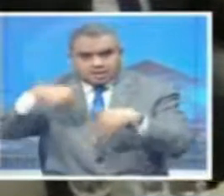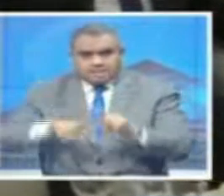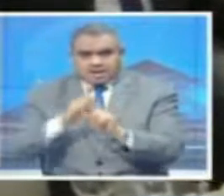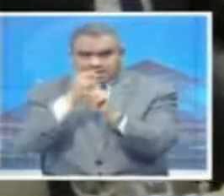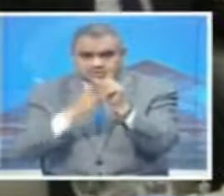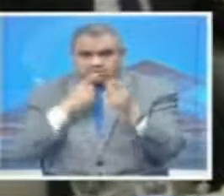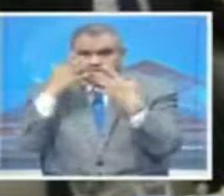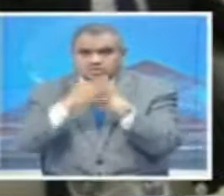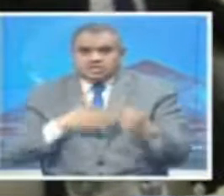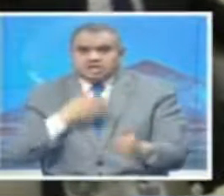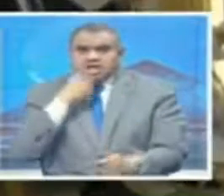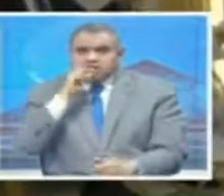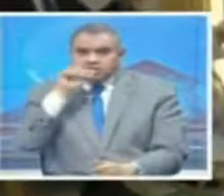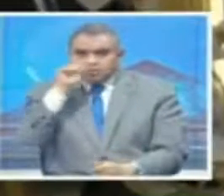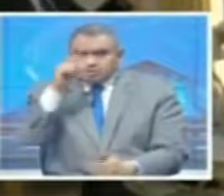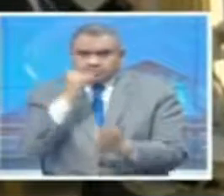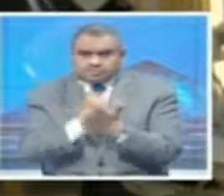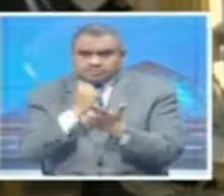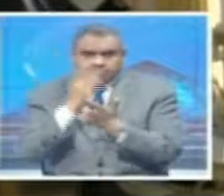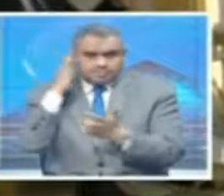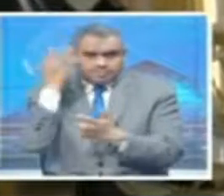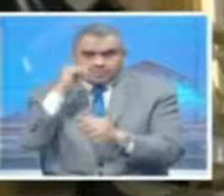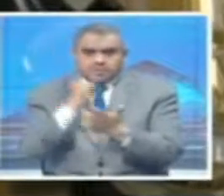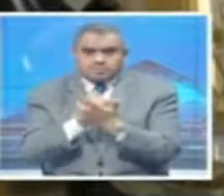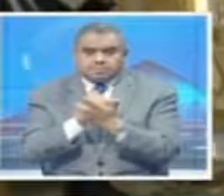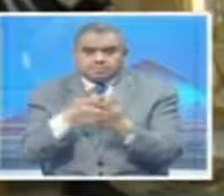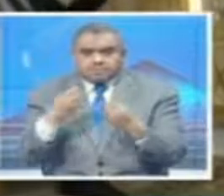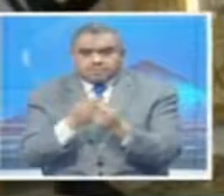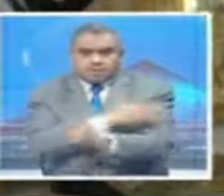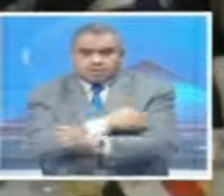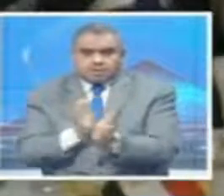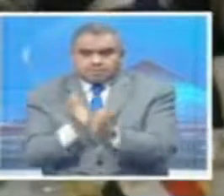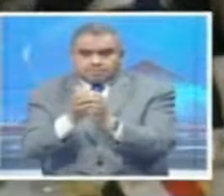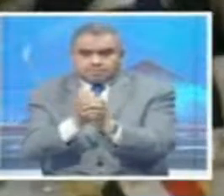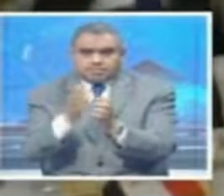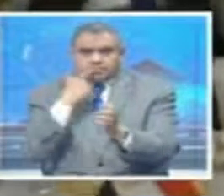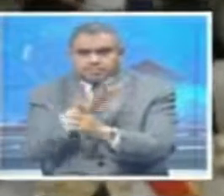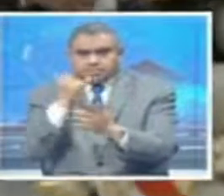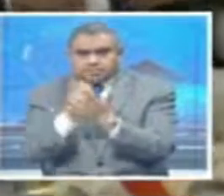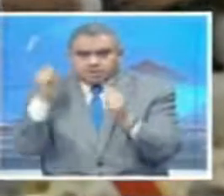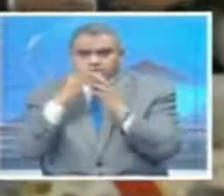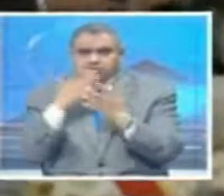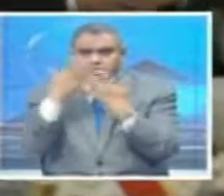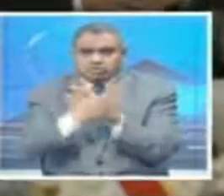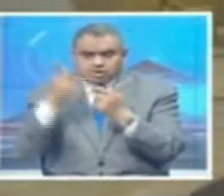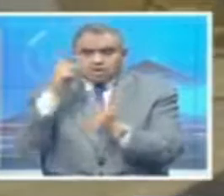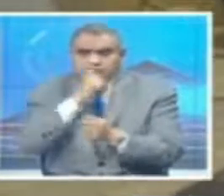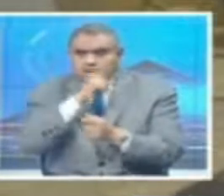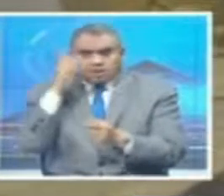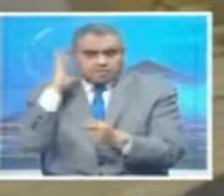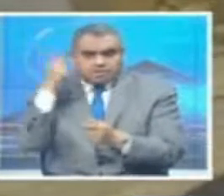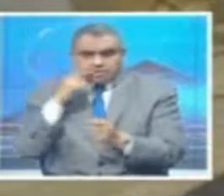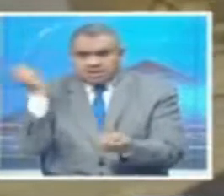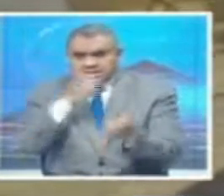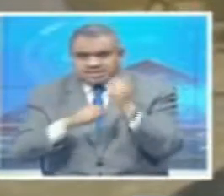شركة IGG International Golden Group والوفد المرافق له، وهي شركة إماراتية متخصصة في